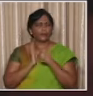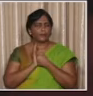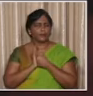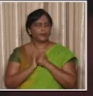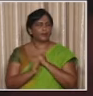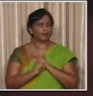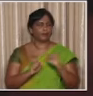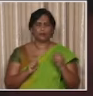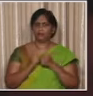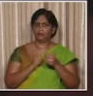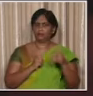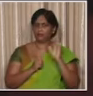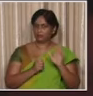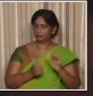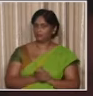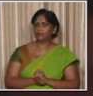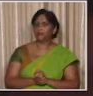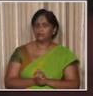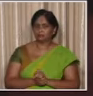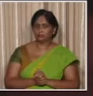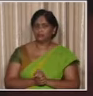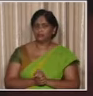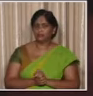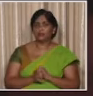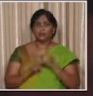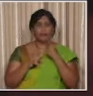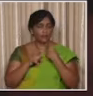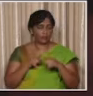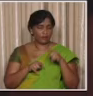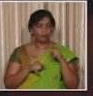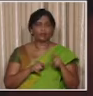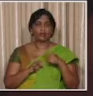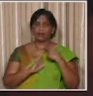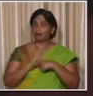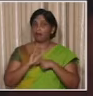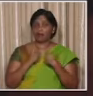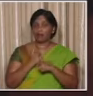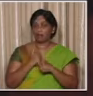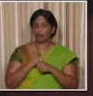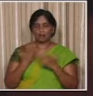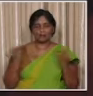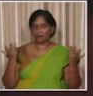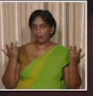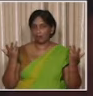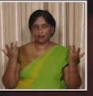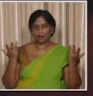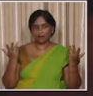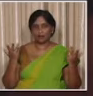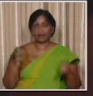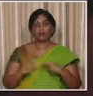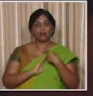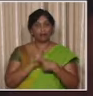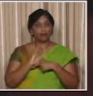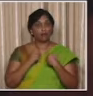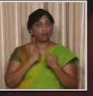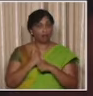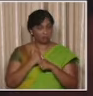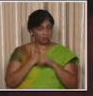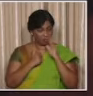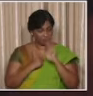නැතුව හැසිරෙන ආකාරය. ඒ විදියට රට හදන්න බෑ. මේ රට හදන තැන